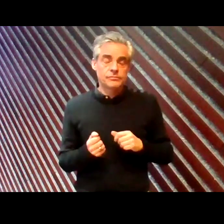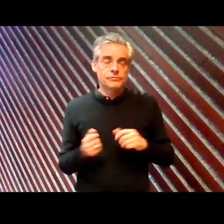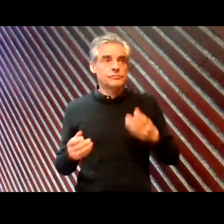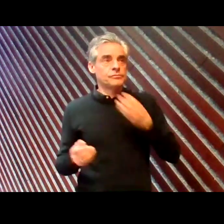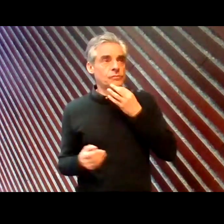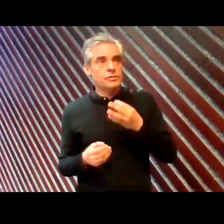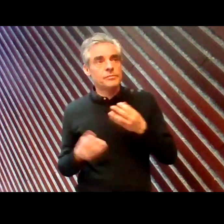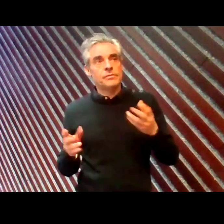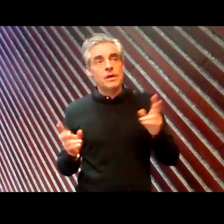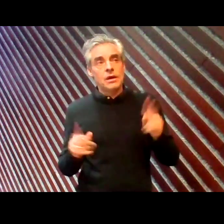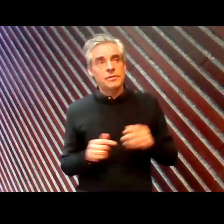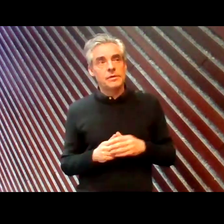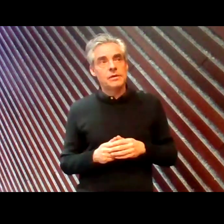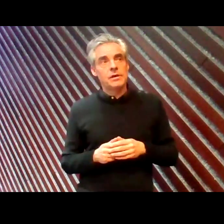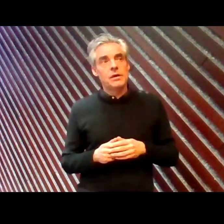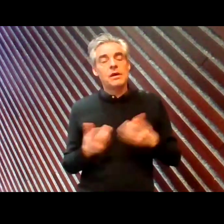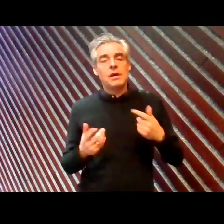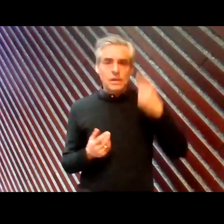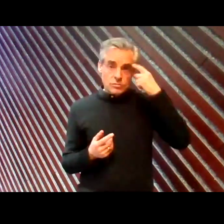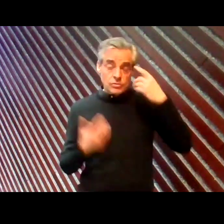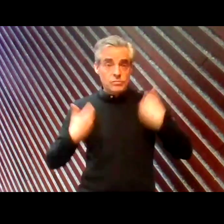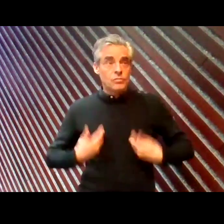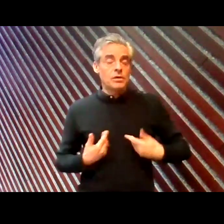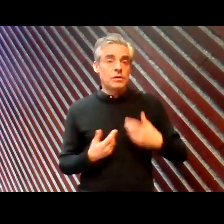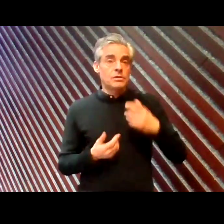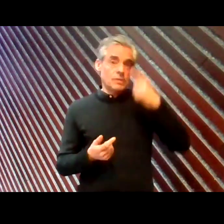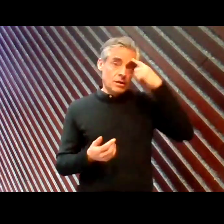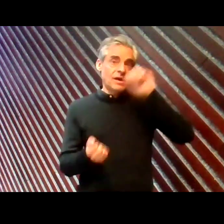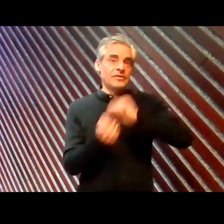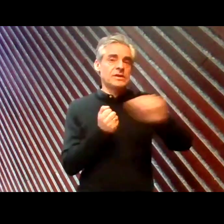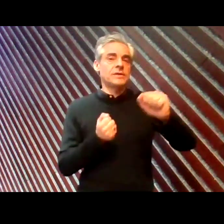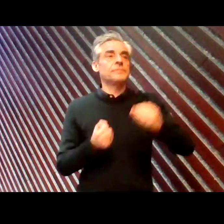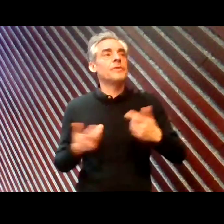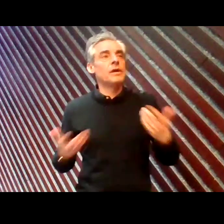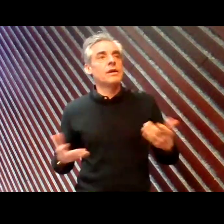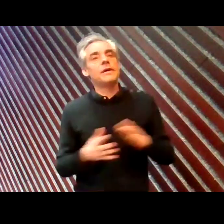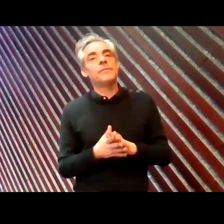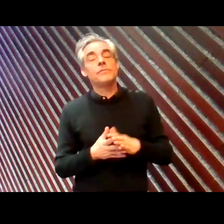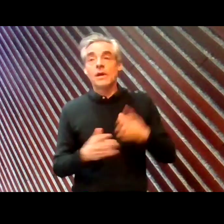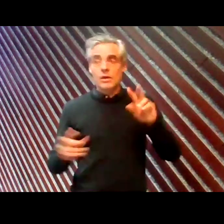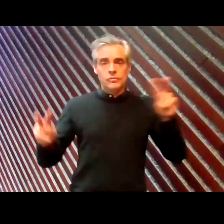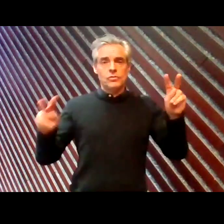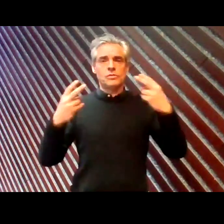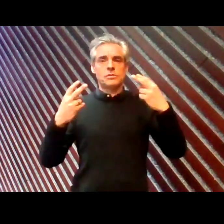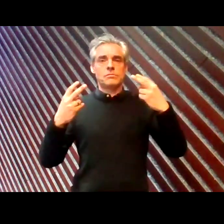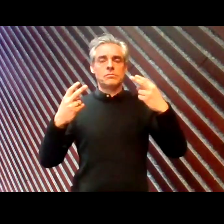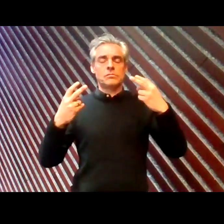là je suis en train de refaire le tout doucement et là vous me regardez plus